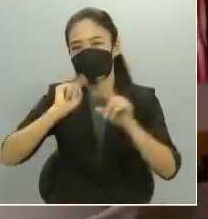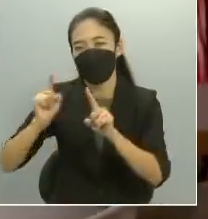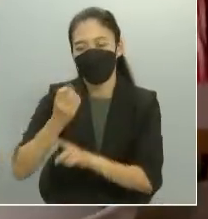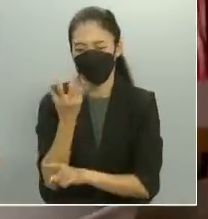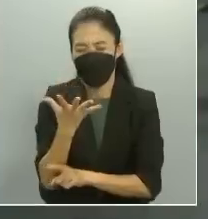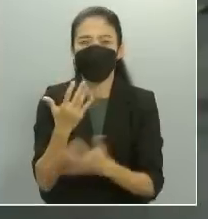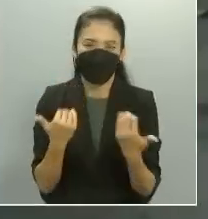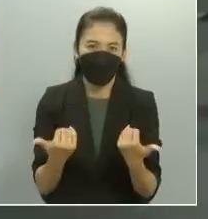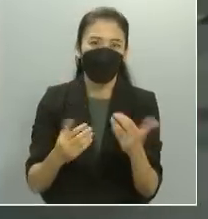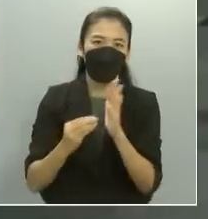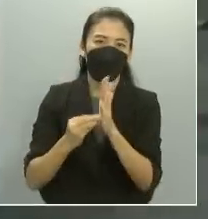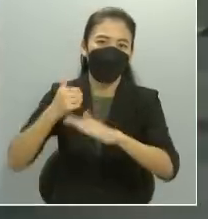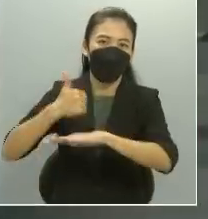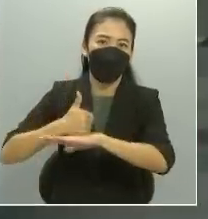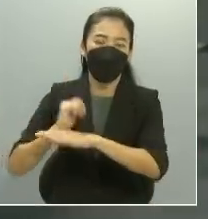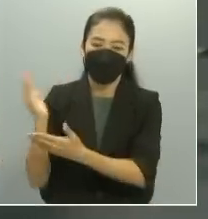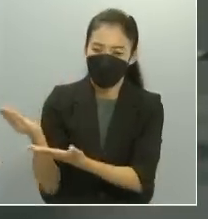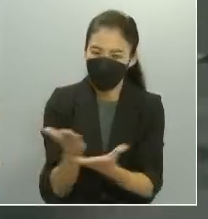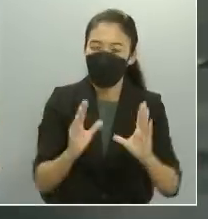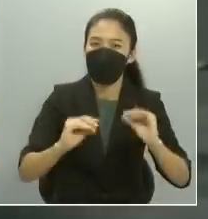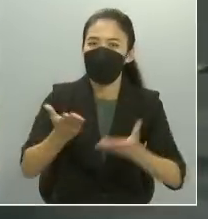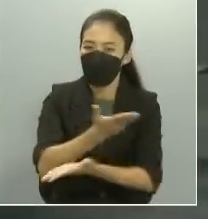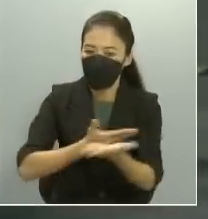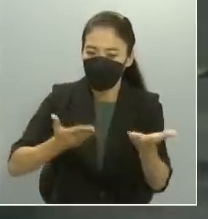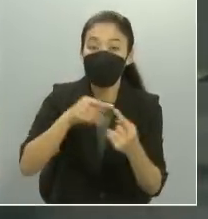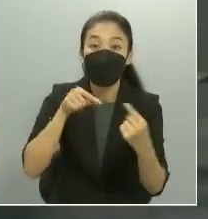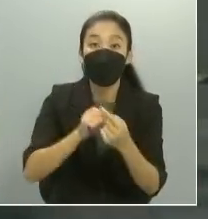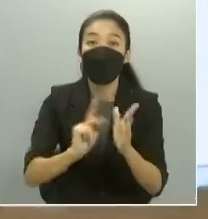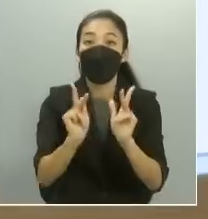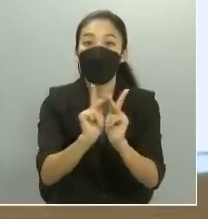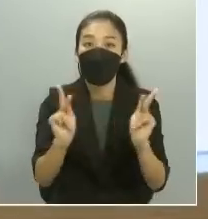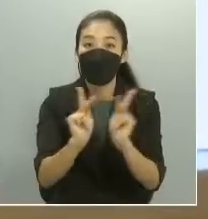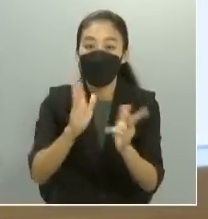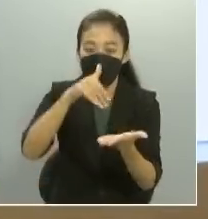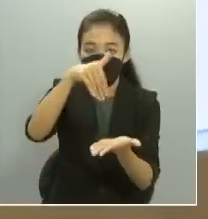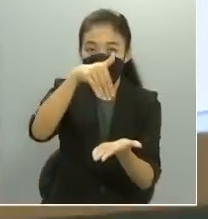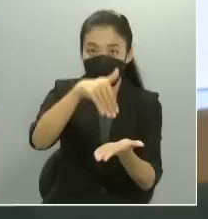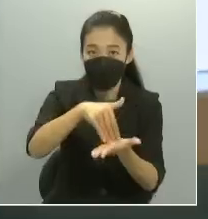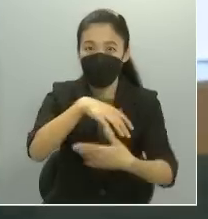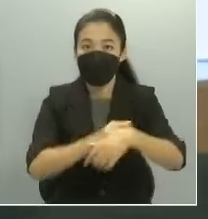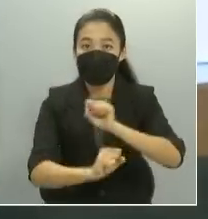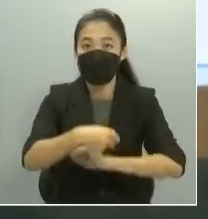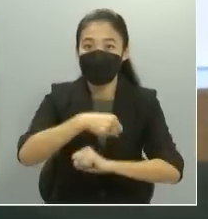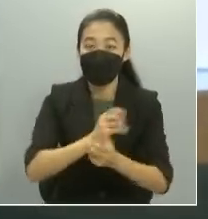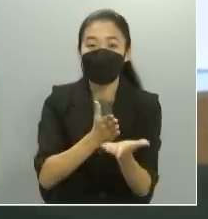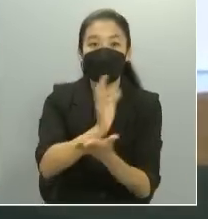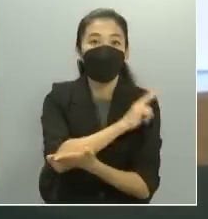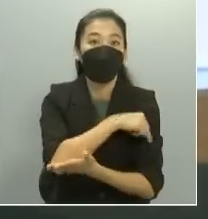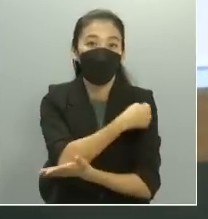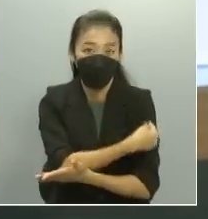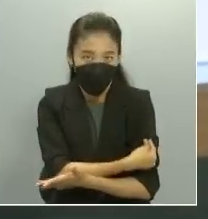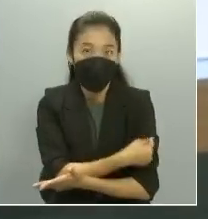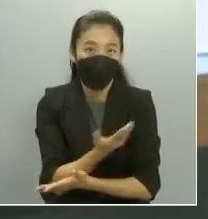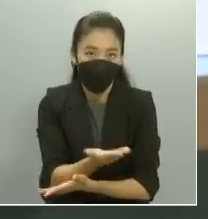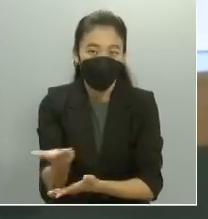กรุงเทพมหานครเข้าร่วมประชุมคณะกรรมการอำนวยการศูนย์ปฏิบัติการฉุกเฉินด้านการแพทย์และสาธารณสุขตอนนี้ติดเชื้อโค